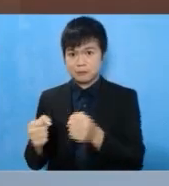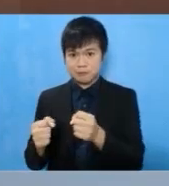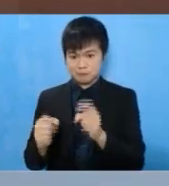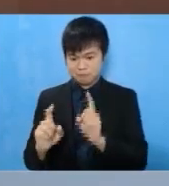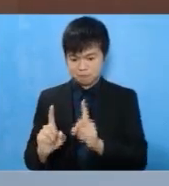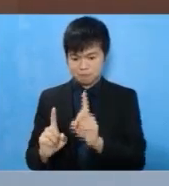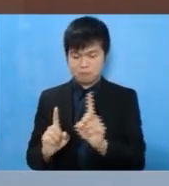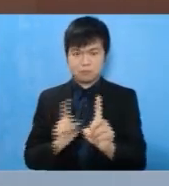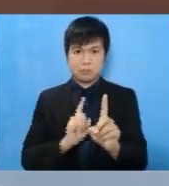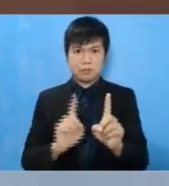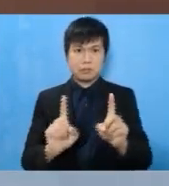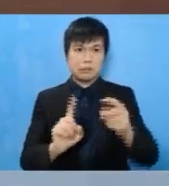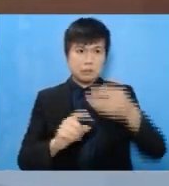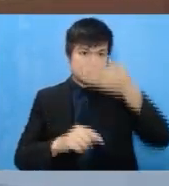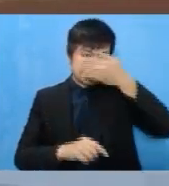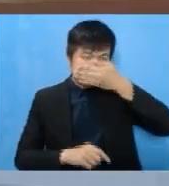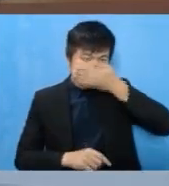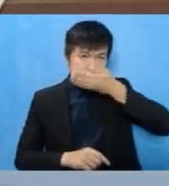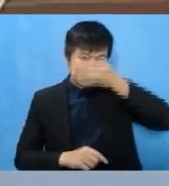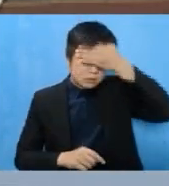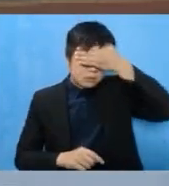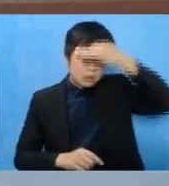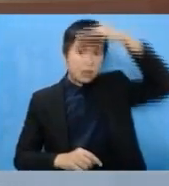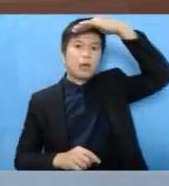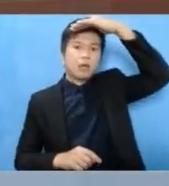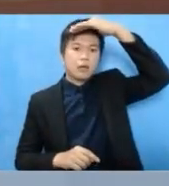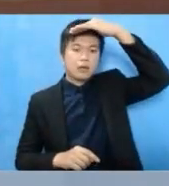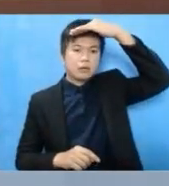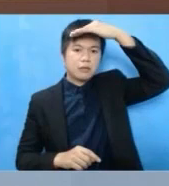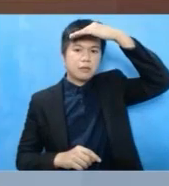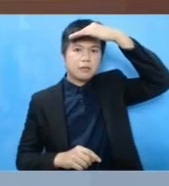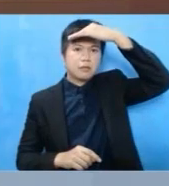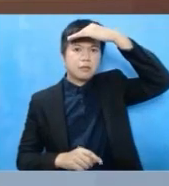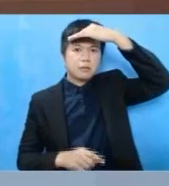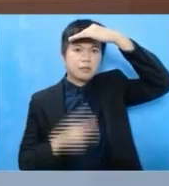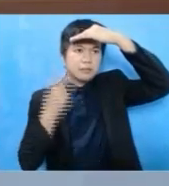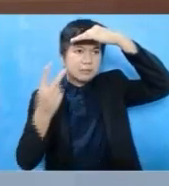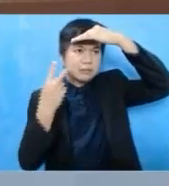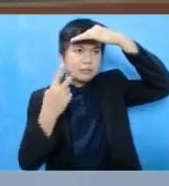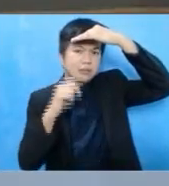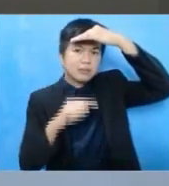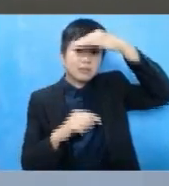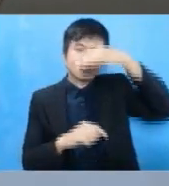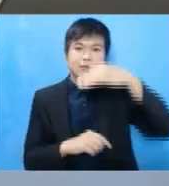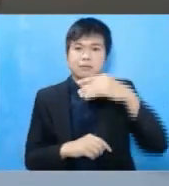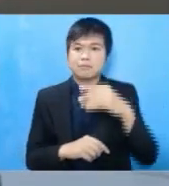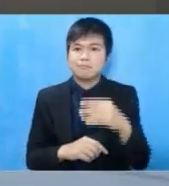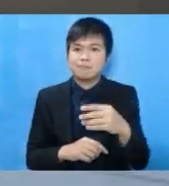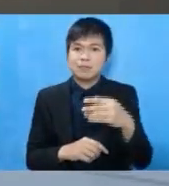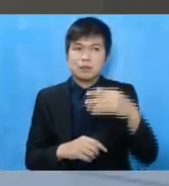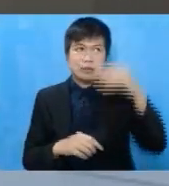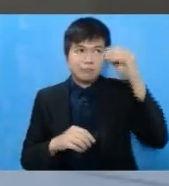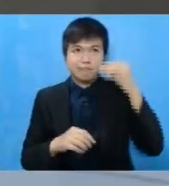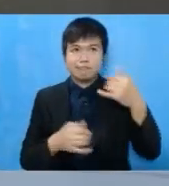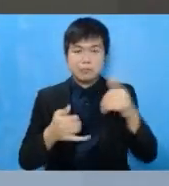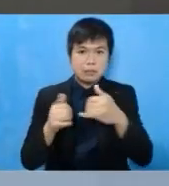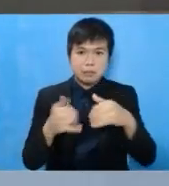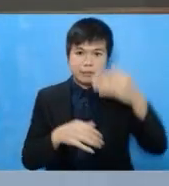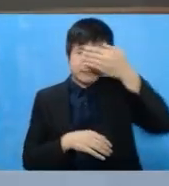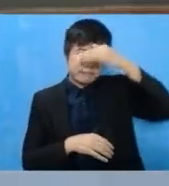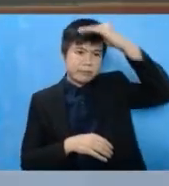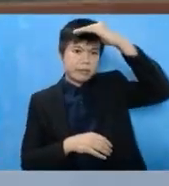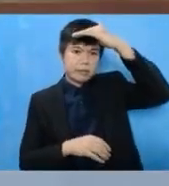nakataas. Ginagawa na lang visor. Totoo yan. Yung iba pa nilaro-laro yung face shield habang naglalakad. Ang pinakamagandang gawin